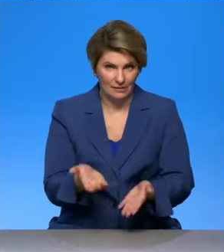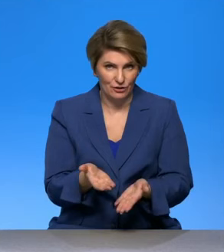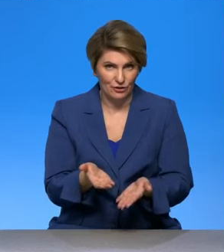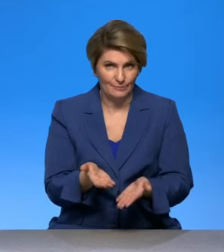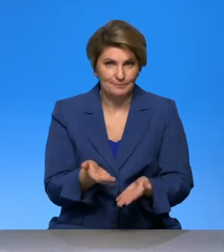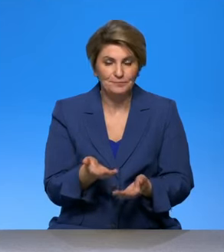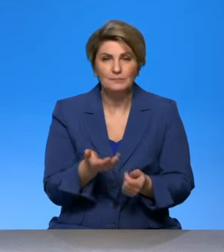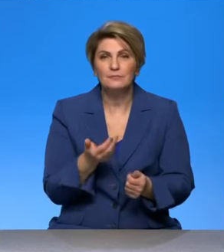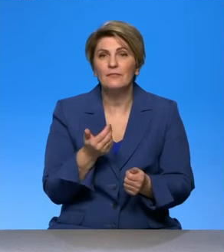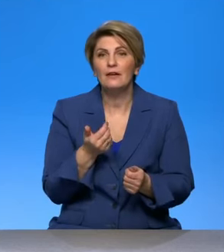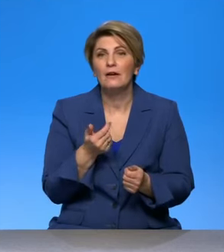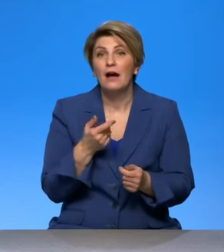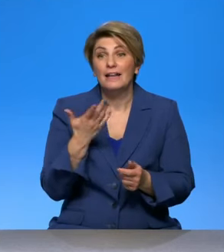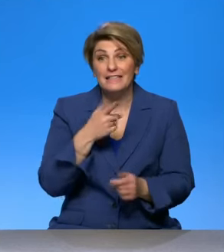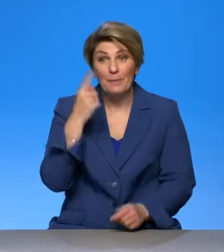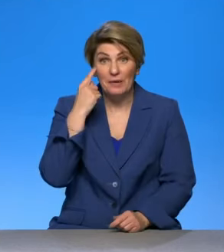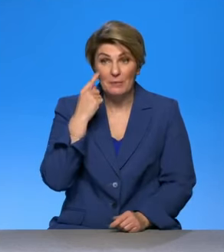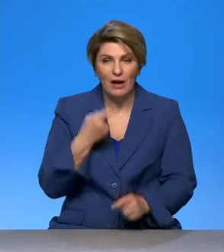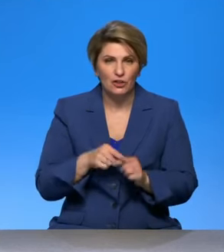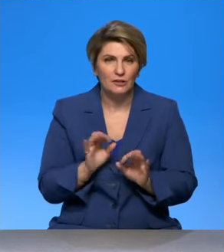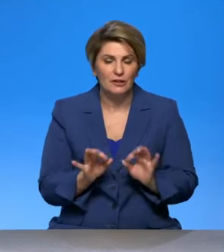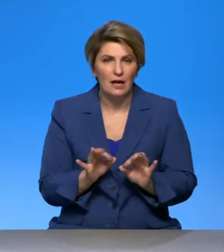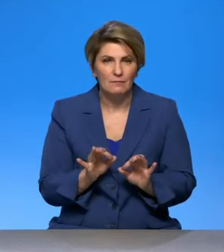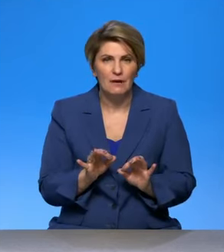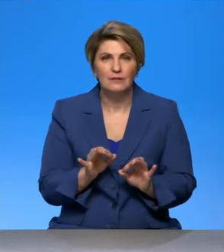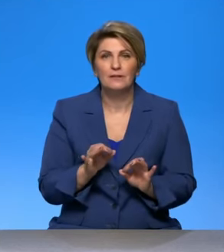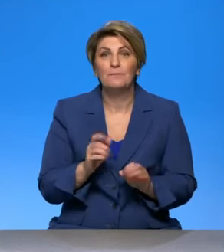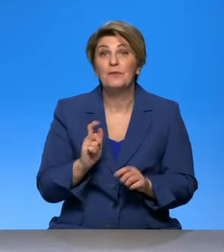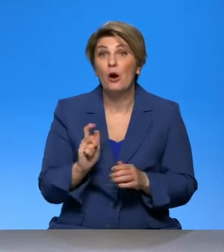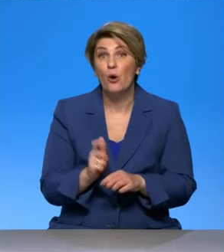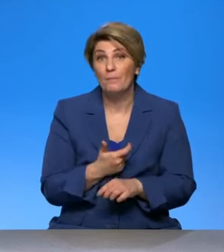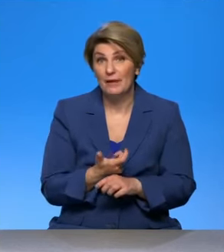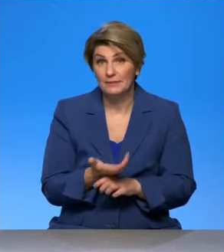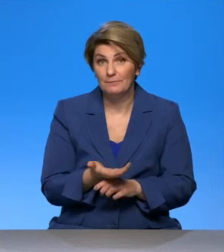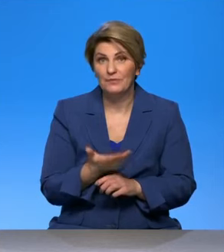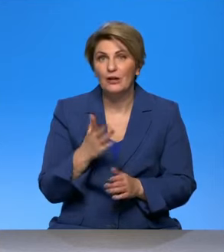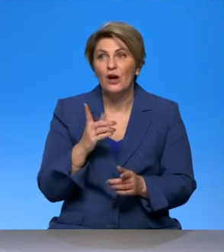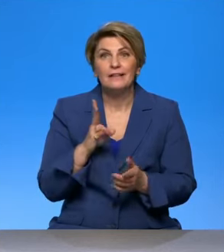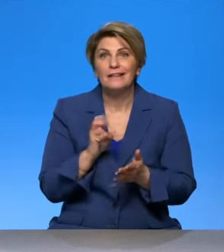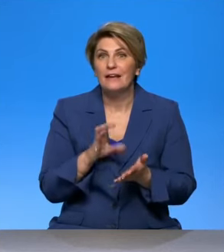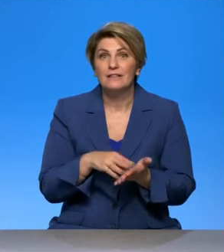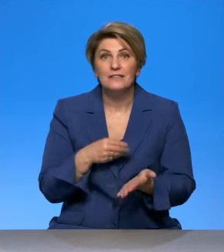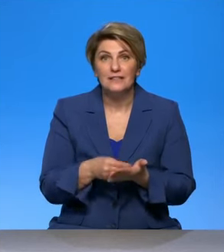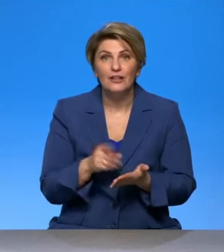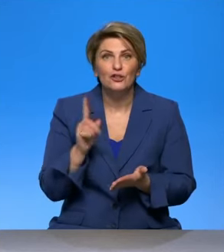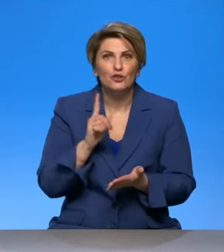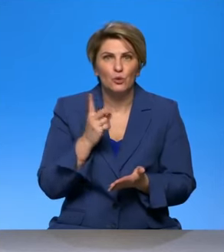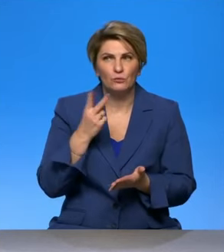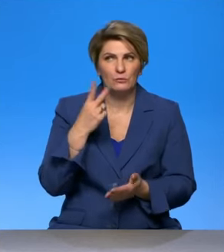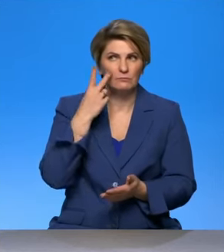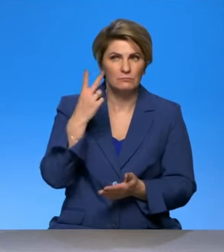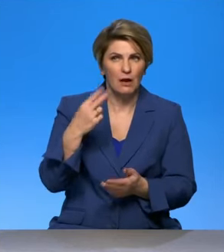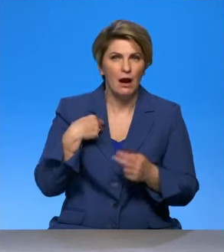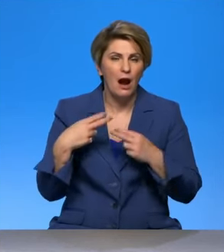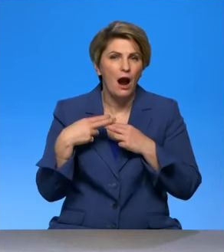еще нормально. Но, опять же... Не значит, что надо на них равняться. Давайте будем